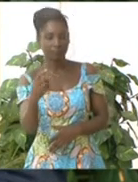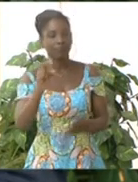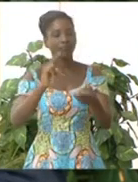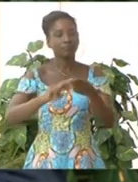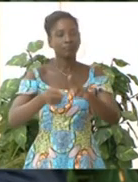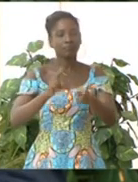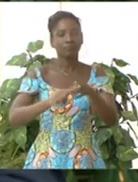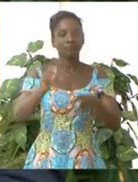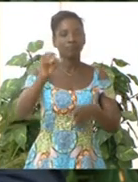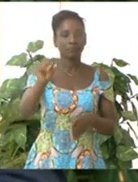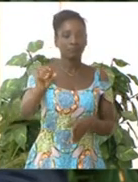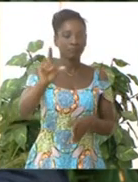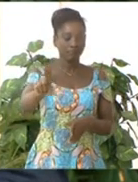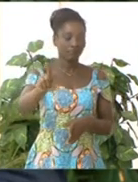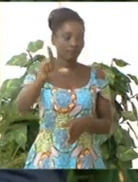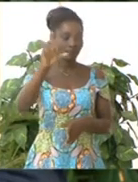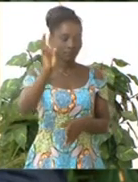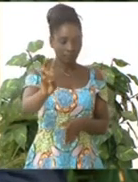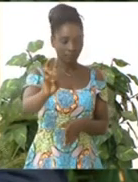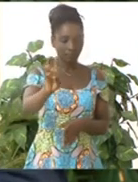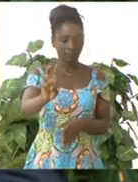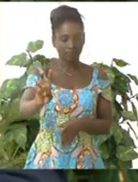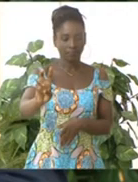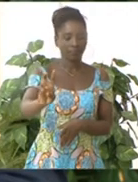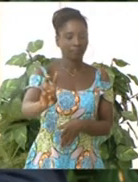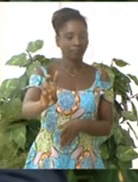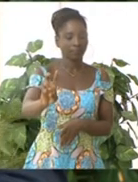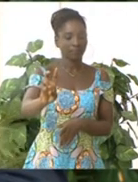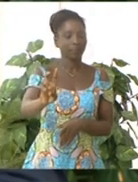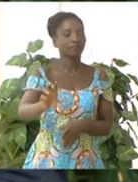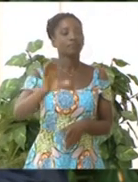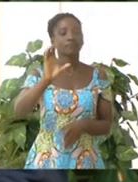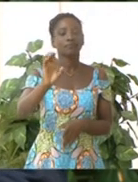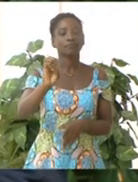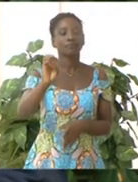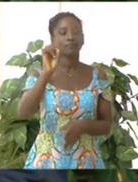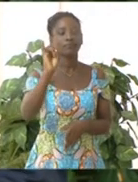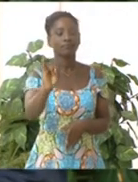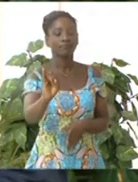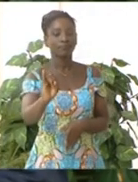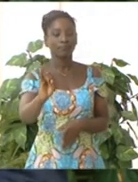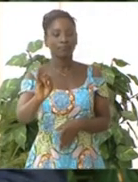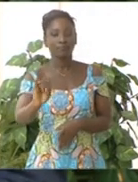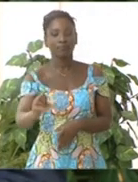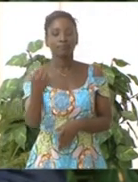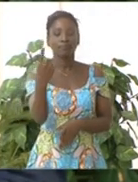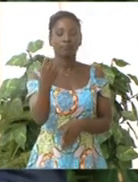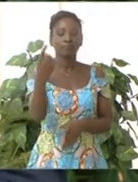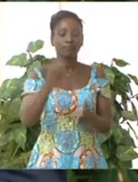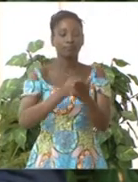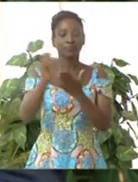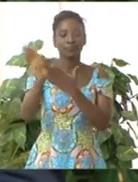zéro vingt six barres celui d'art pdt du 11 septembre